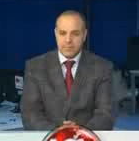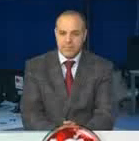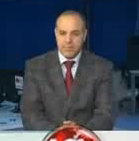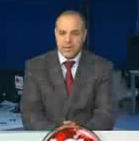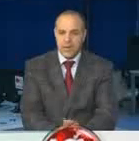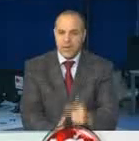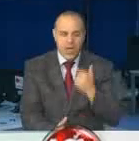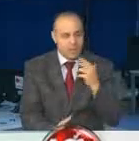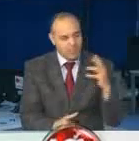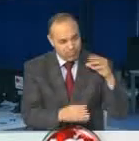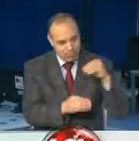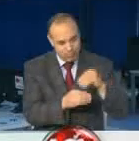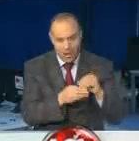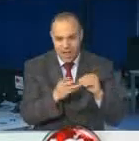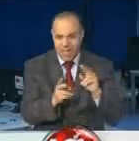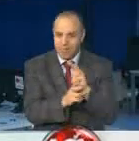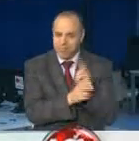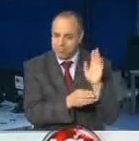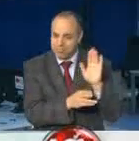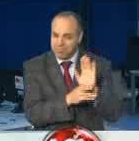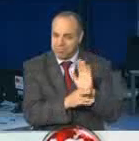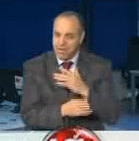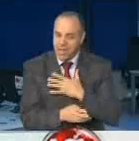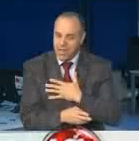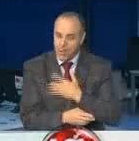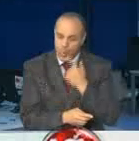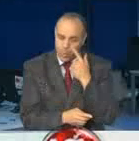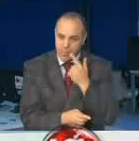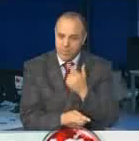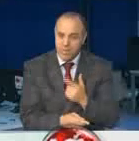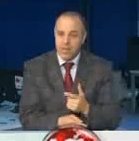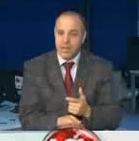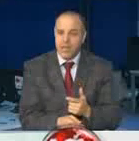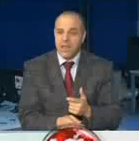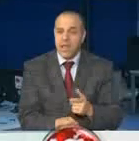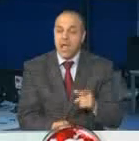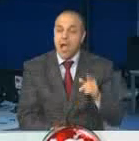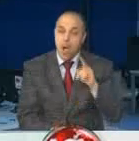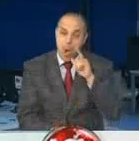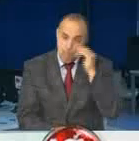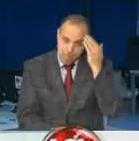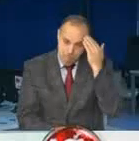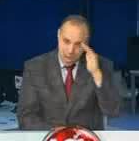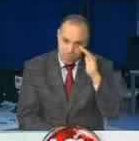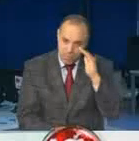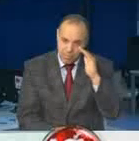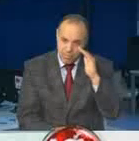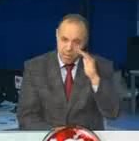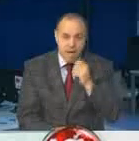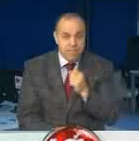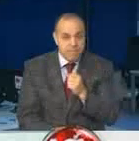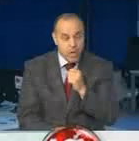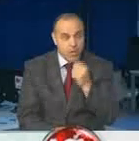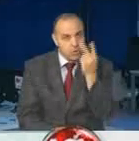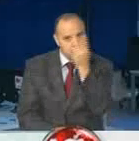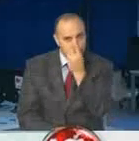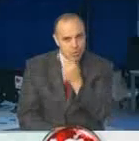لكم أن تلتحقوا بهذه العروض متى شئتم بطبيعة الحال. سعد المزهر المهزرس فنان تشكيلي